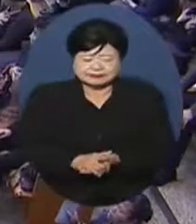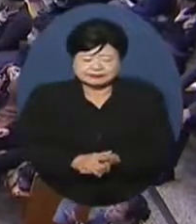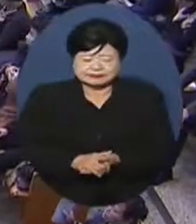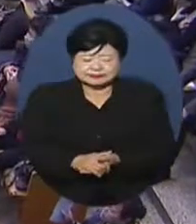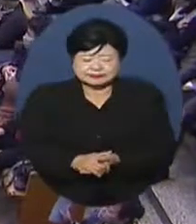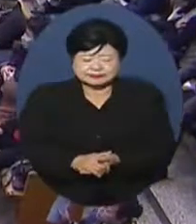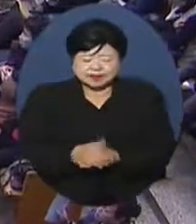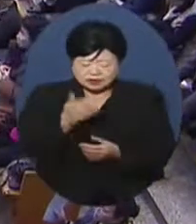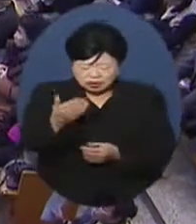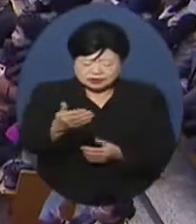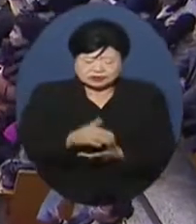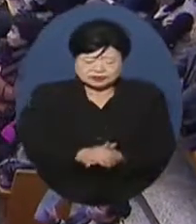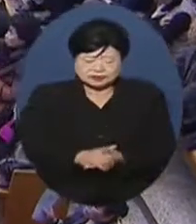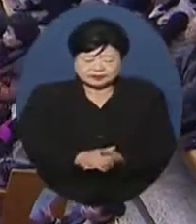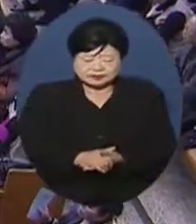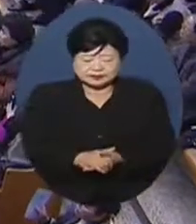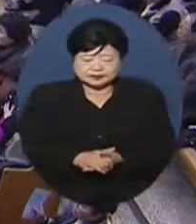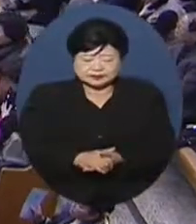으